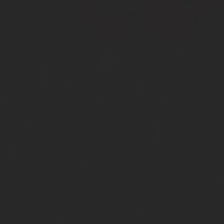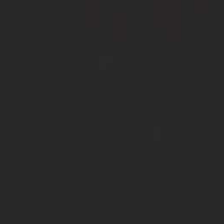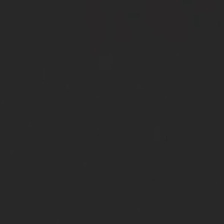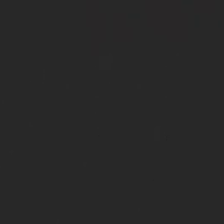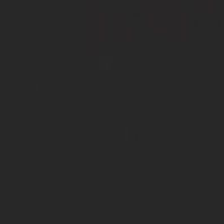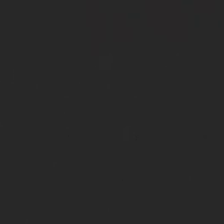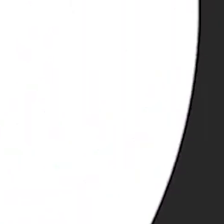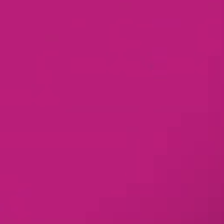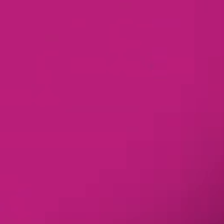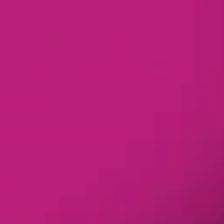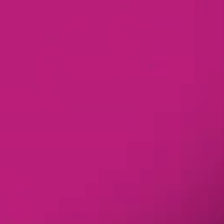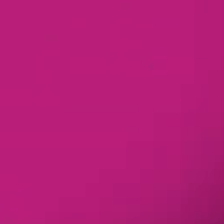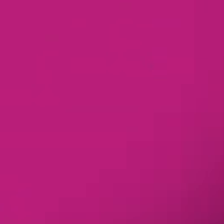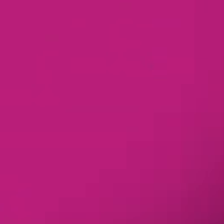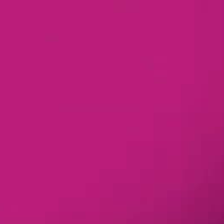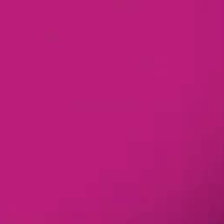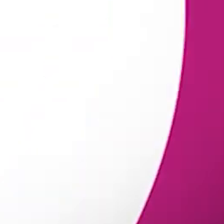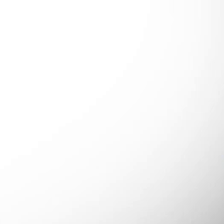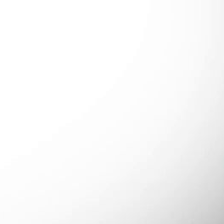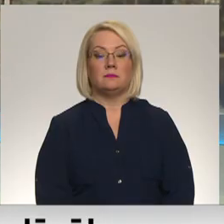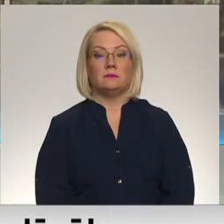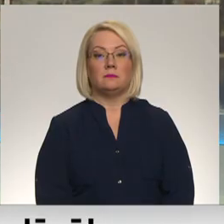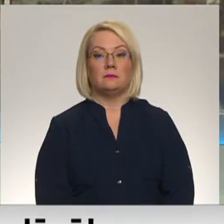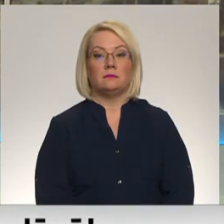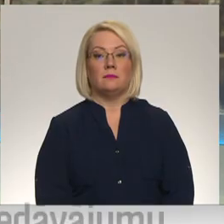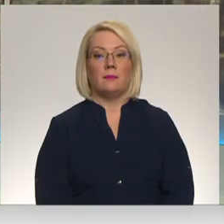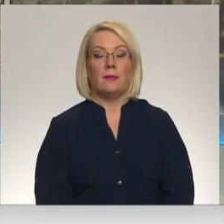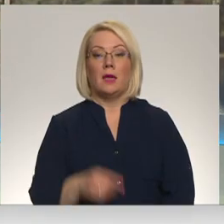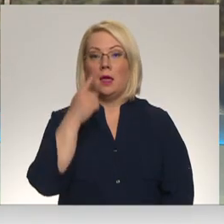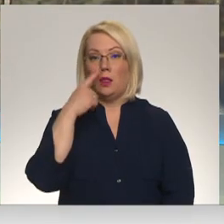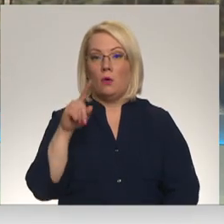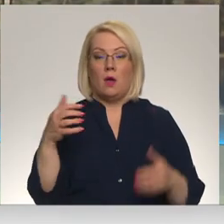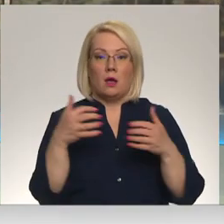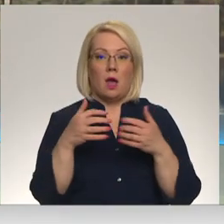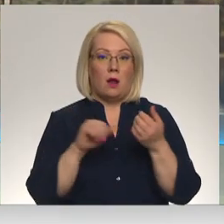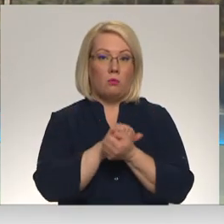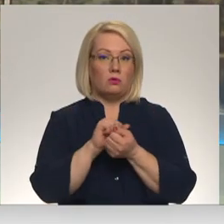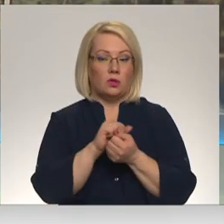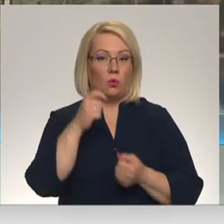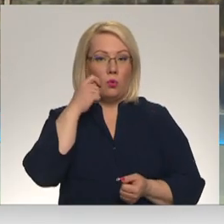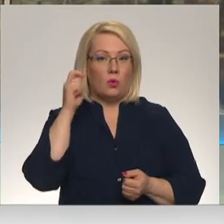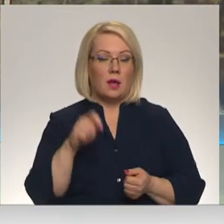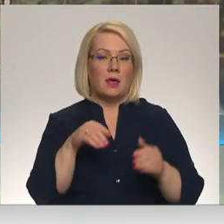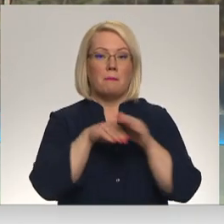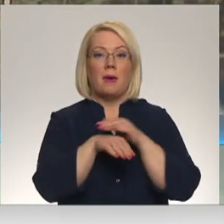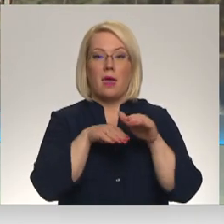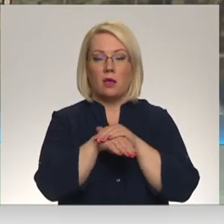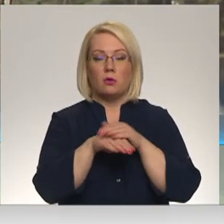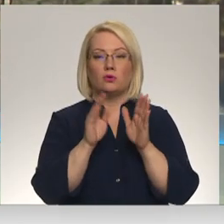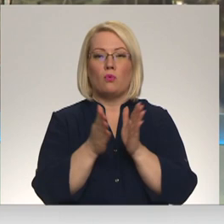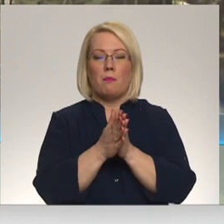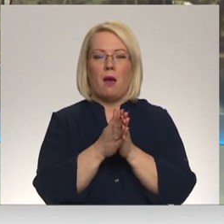Re, viss ēters ir te! No kara postītās Ukrainas bēgļu gaitās kopā